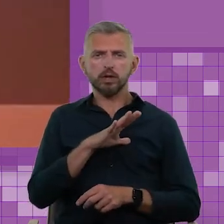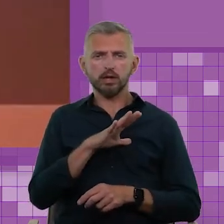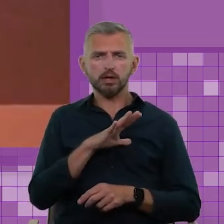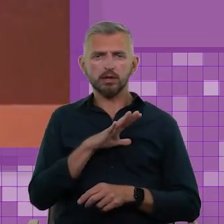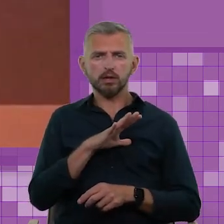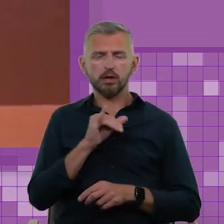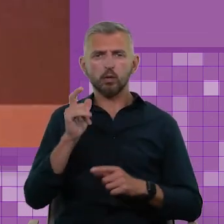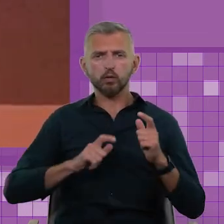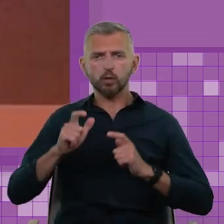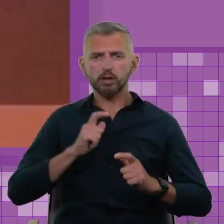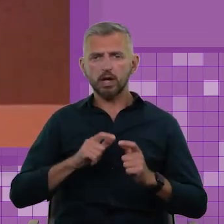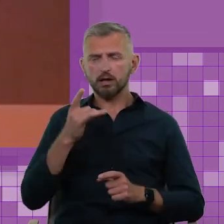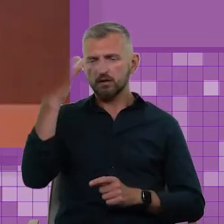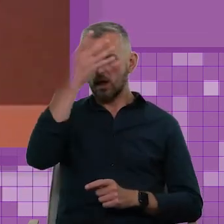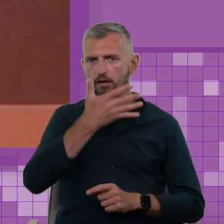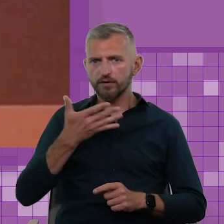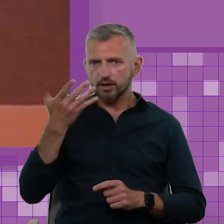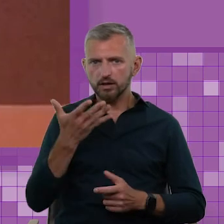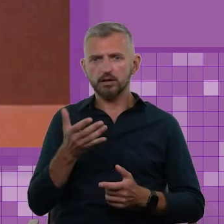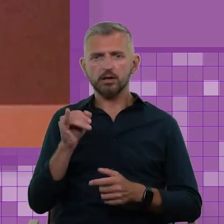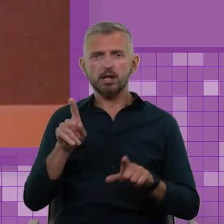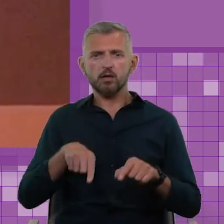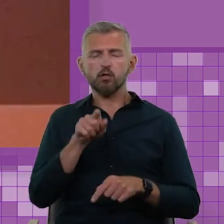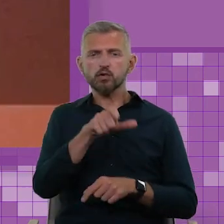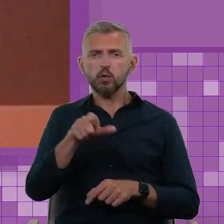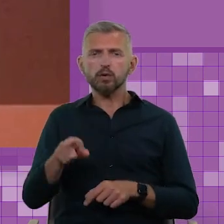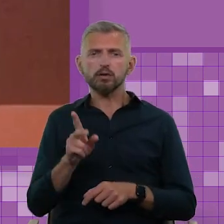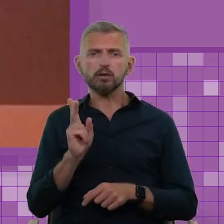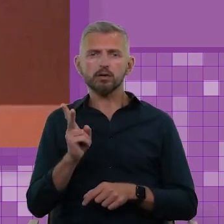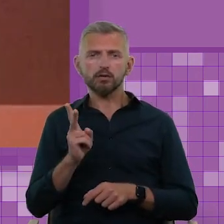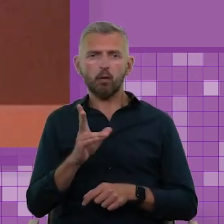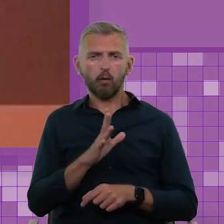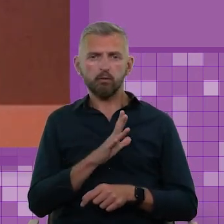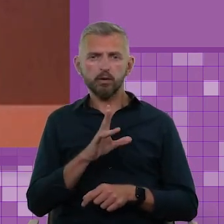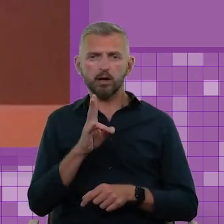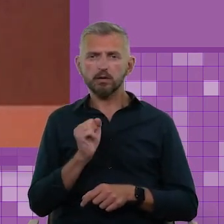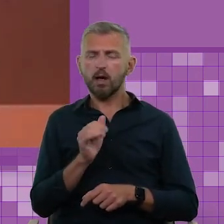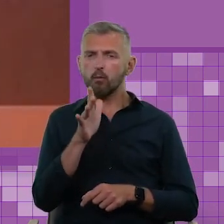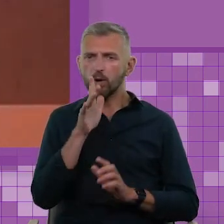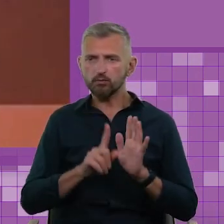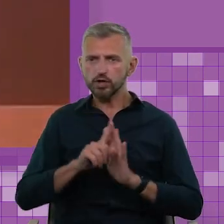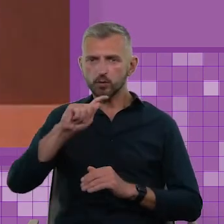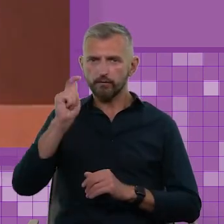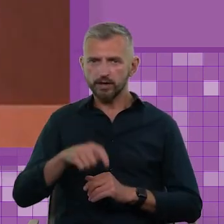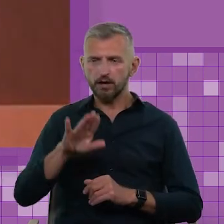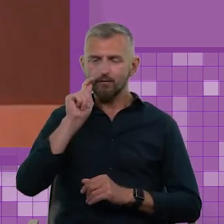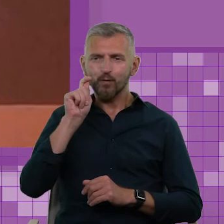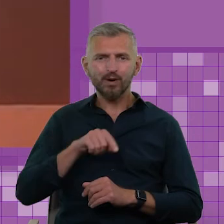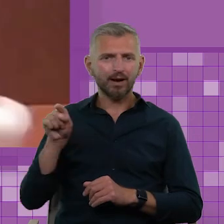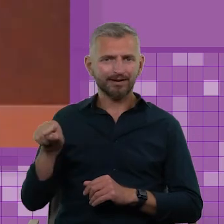і студенти з Африки, наприклад, і також ті люди, які були на момент початку війни в Україні.